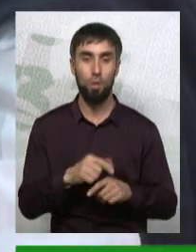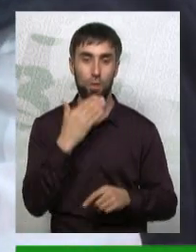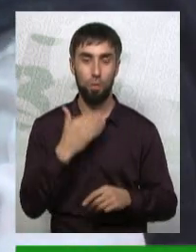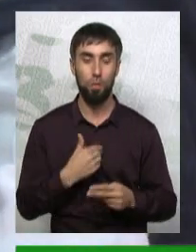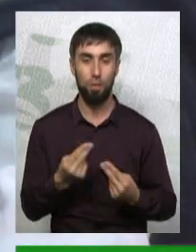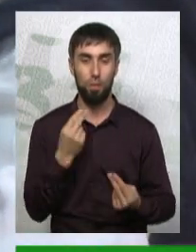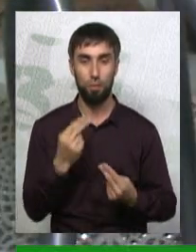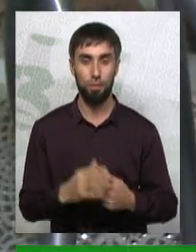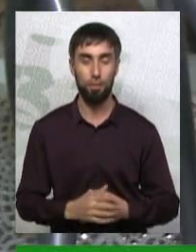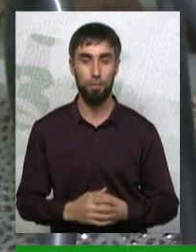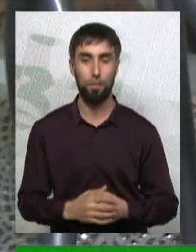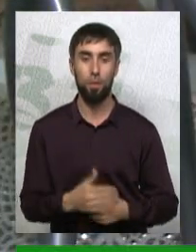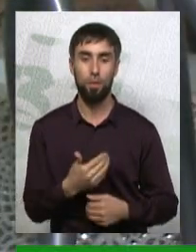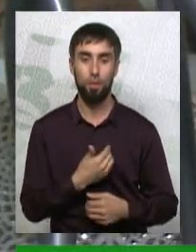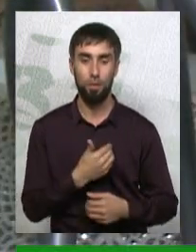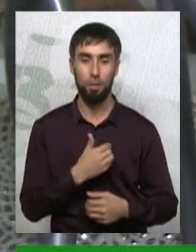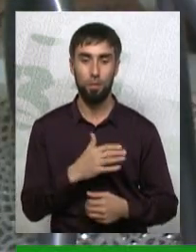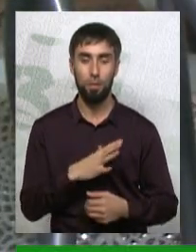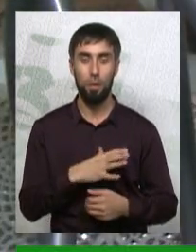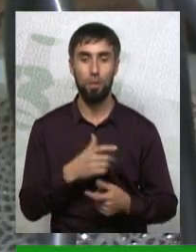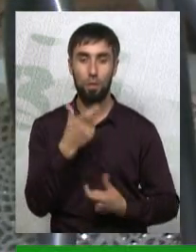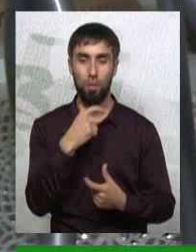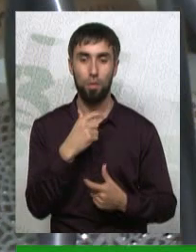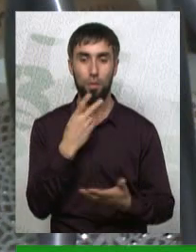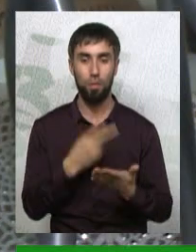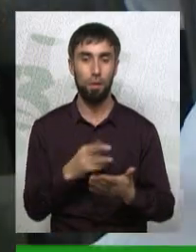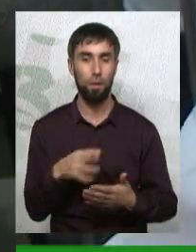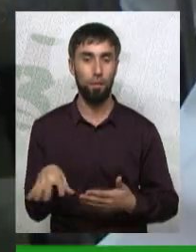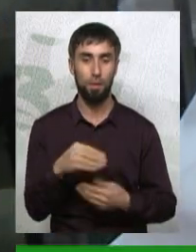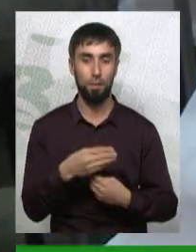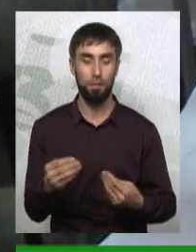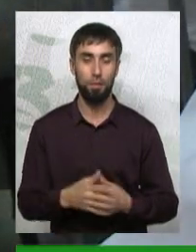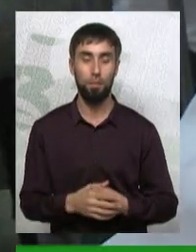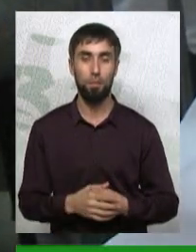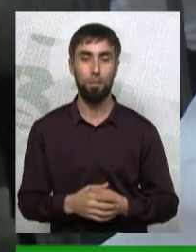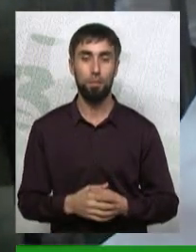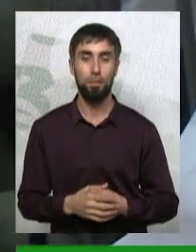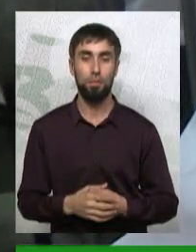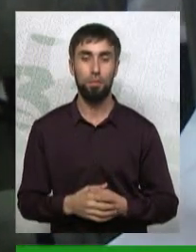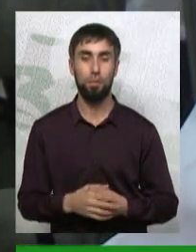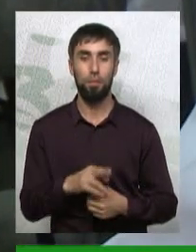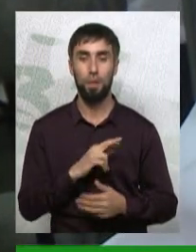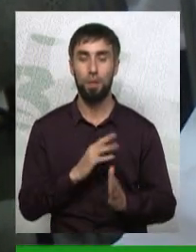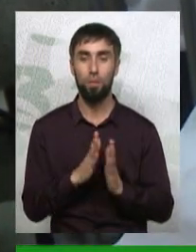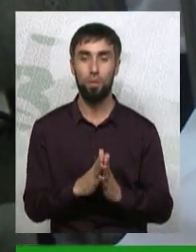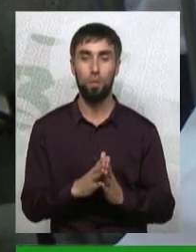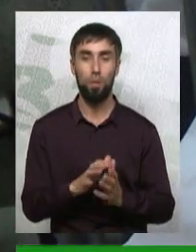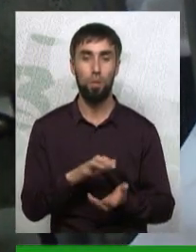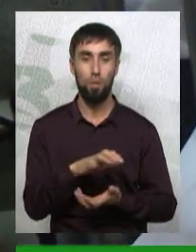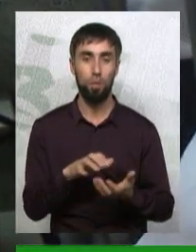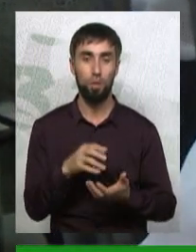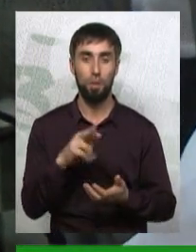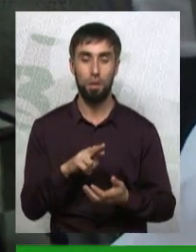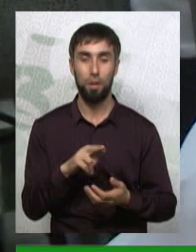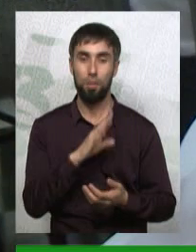люблю покушать. Хотел бы мороженое увидеть для всех. Я приношу булочки своей маме и хочу, чтобы здесь бургеры